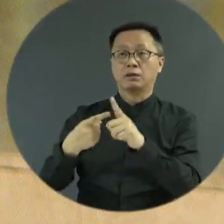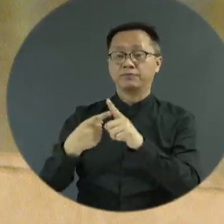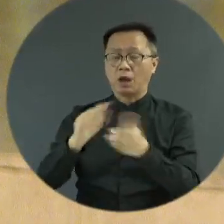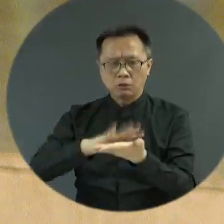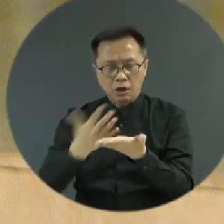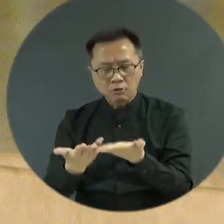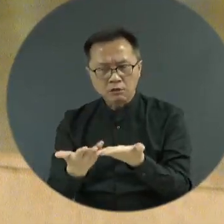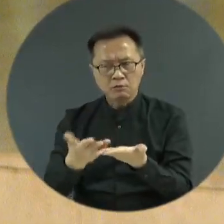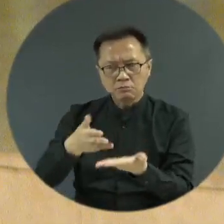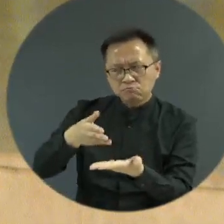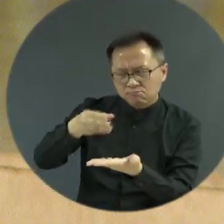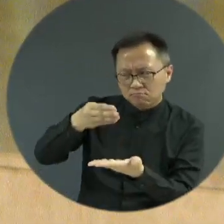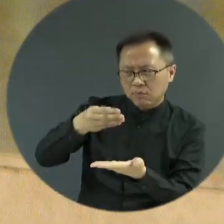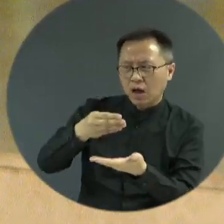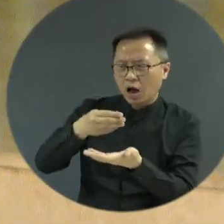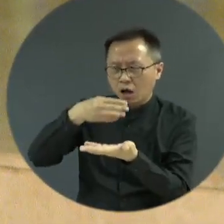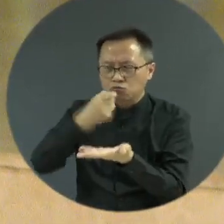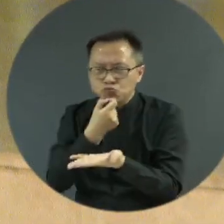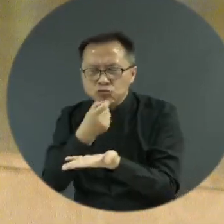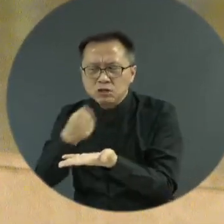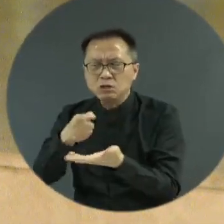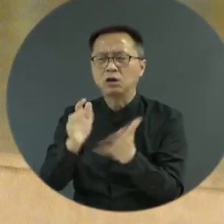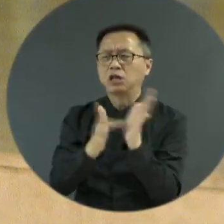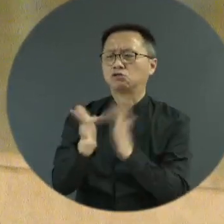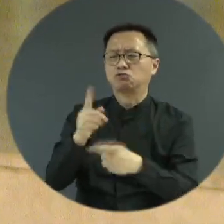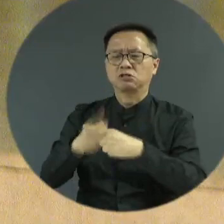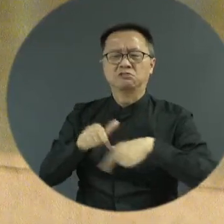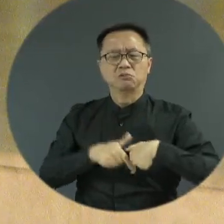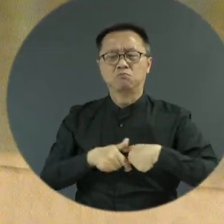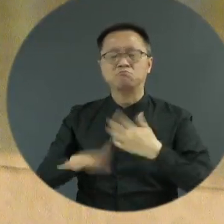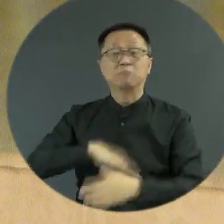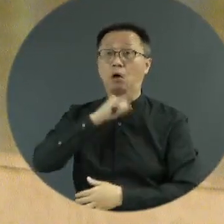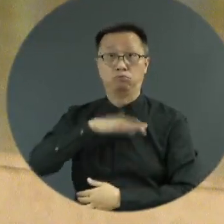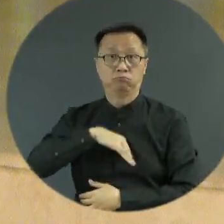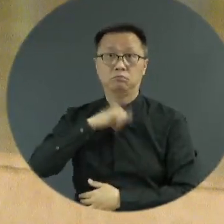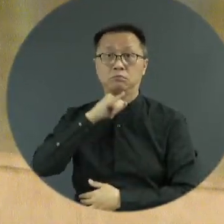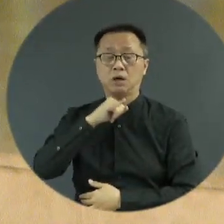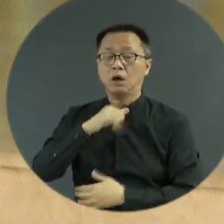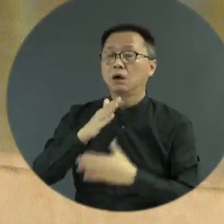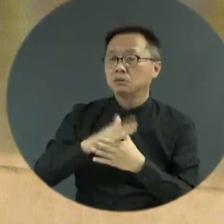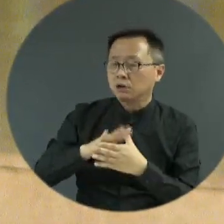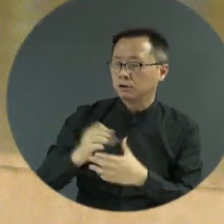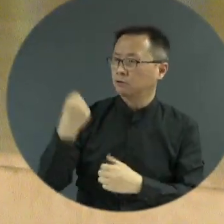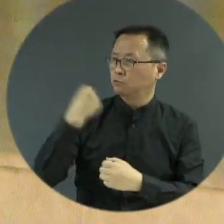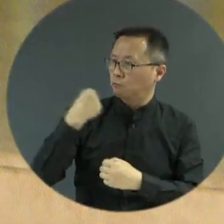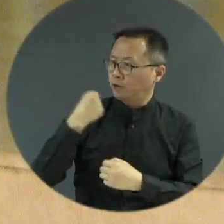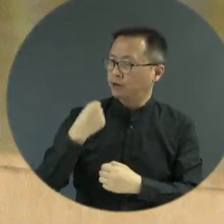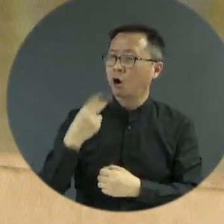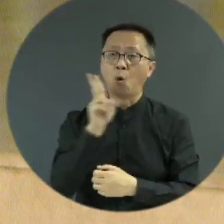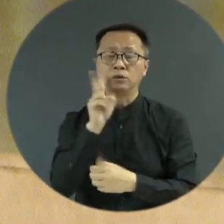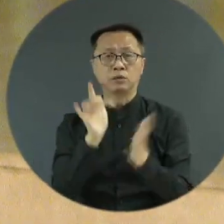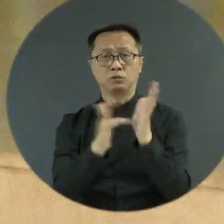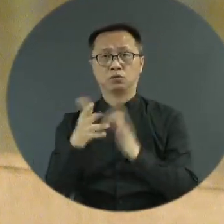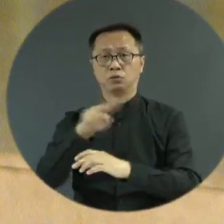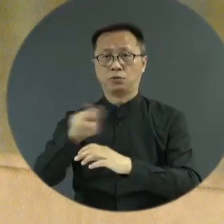我们只是默想和欣赏耶稣的忠诚呢，是不足够的。我们都需要有一份勇气，好像耶稣一样